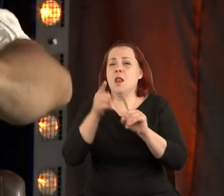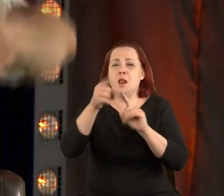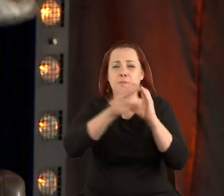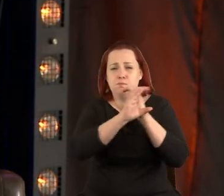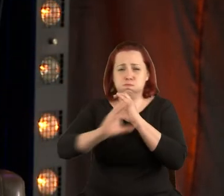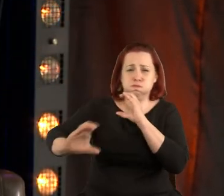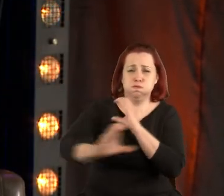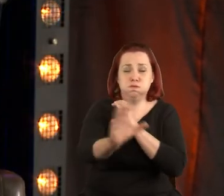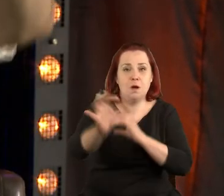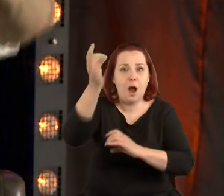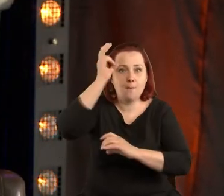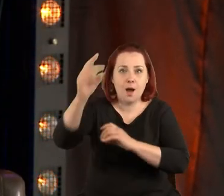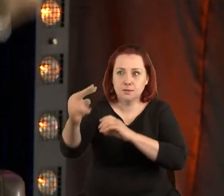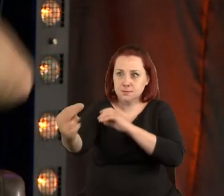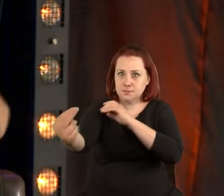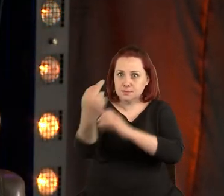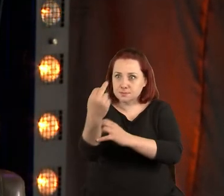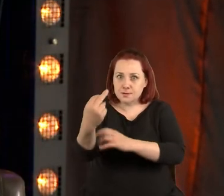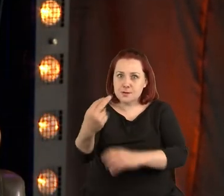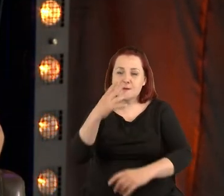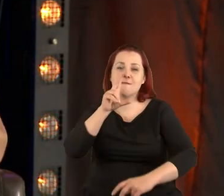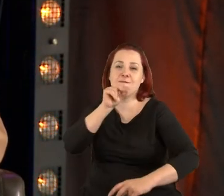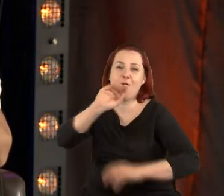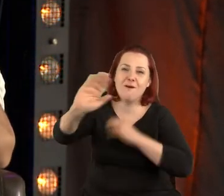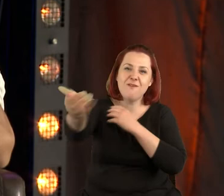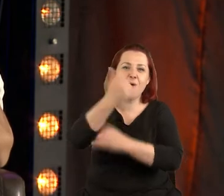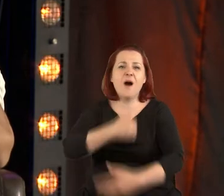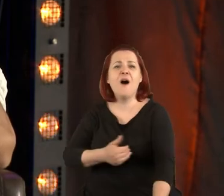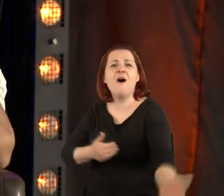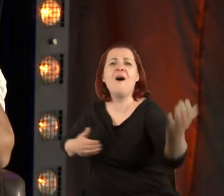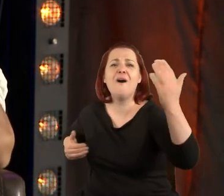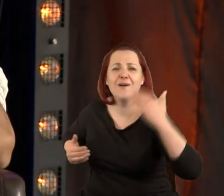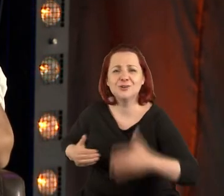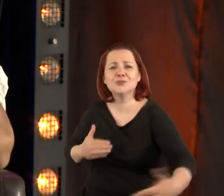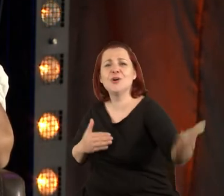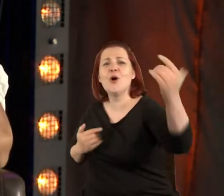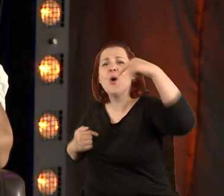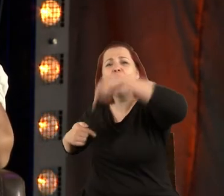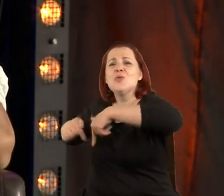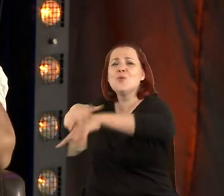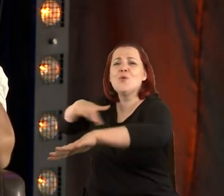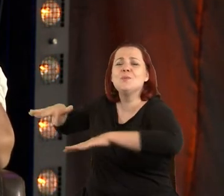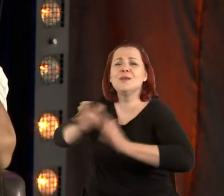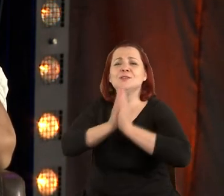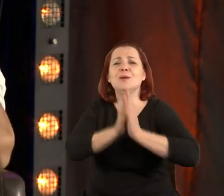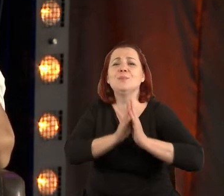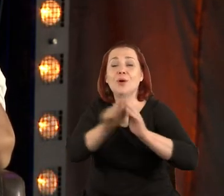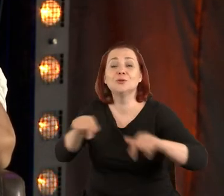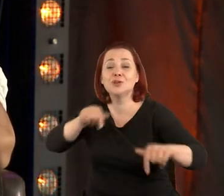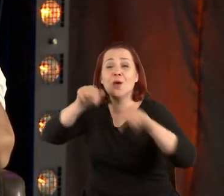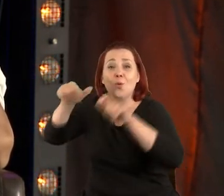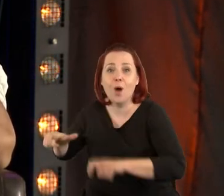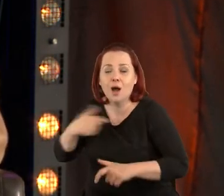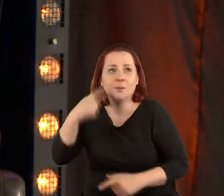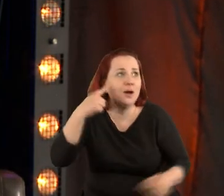przegubowiec, a pani mnie dojrzała z samego przodu i mówi, i woła mnie, proszę tutaj, tu jest miejsce, proszę sobie usiąść. A ja o jednym myślę, żeby